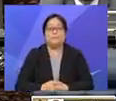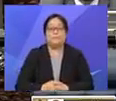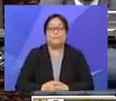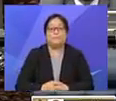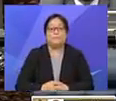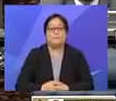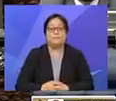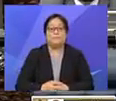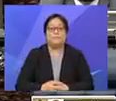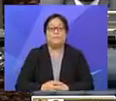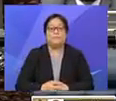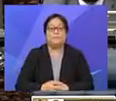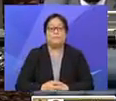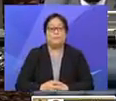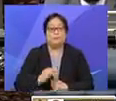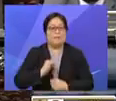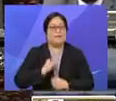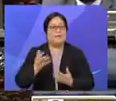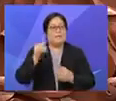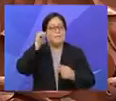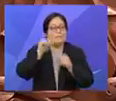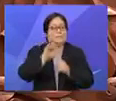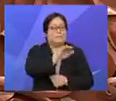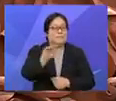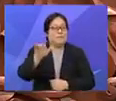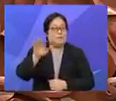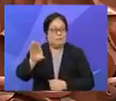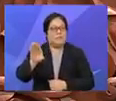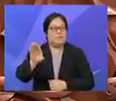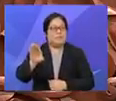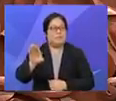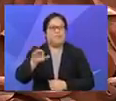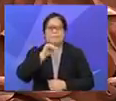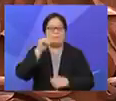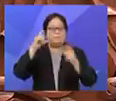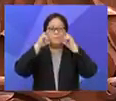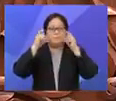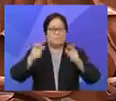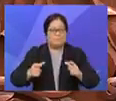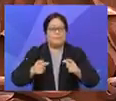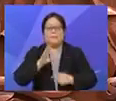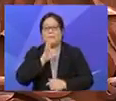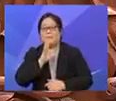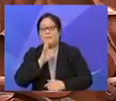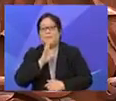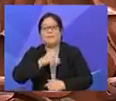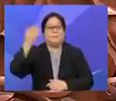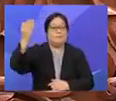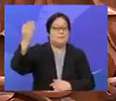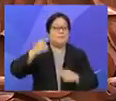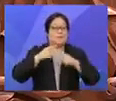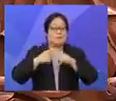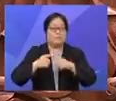mengubur banyak lagi Jateng kau sedalam Palembang jadi saya cukup yakin pendapatan naphyco itu akan